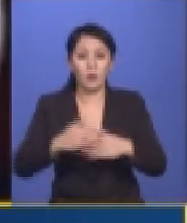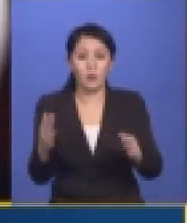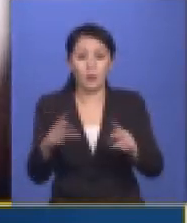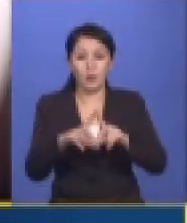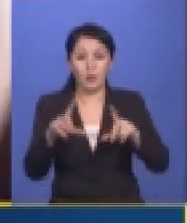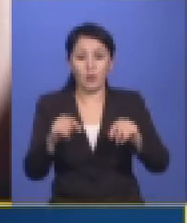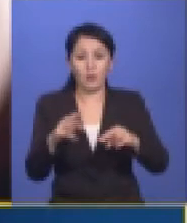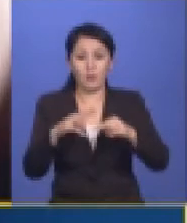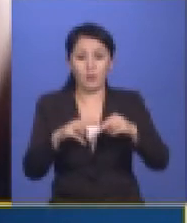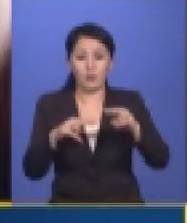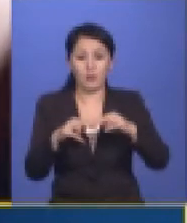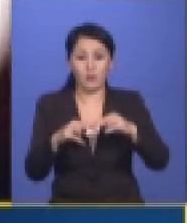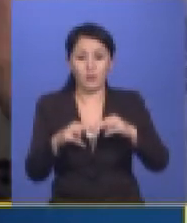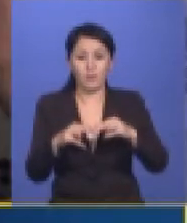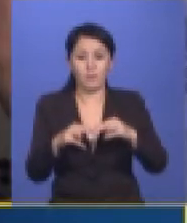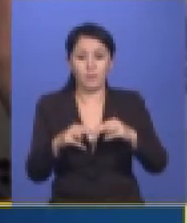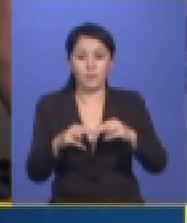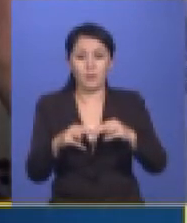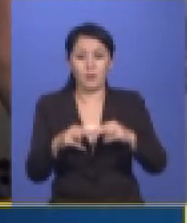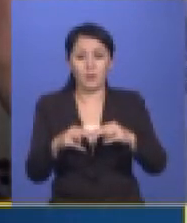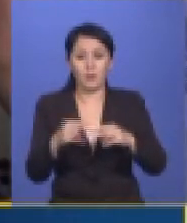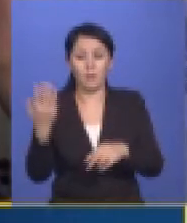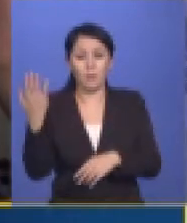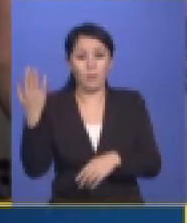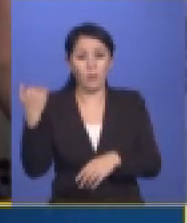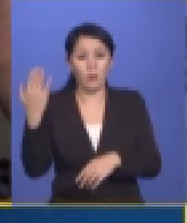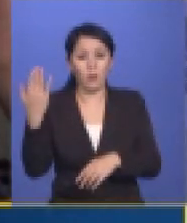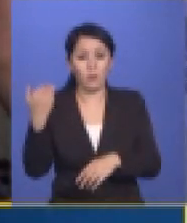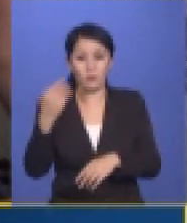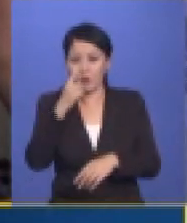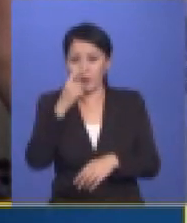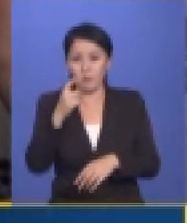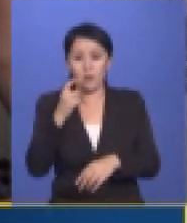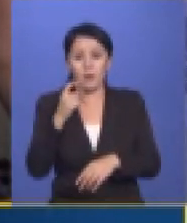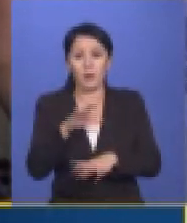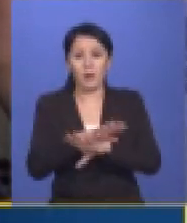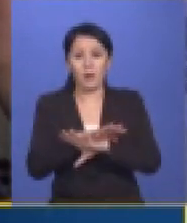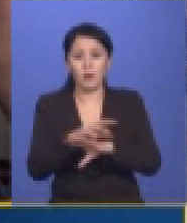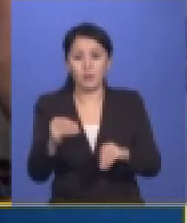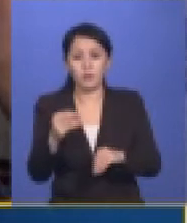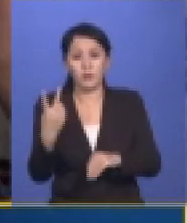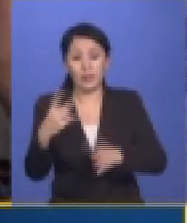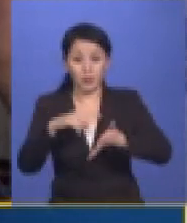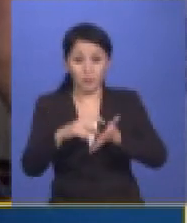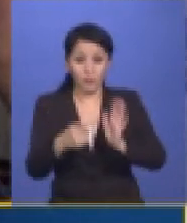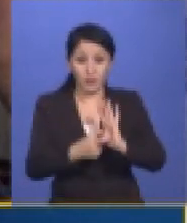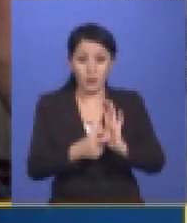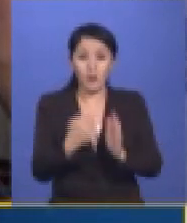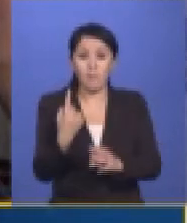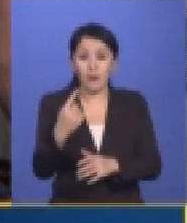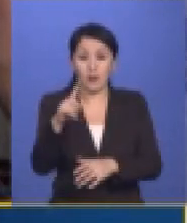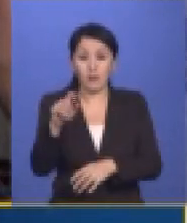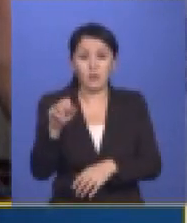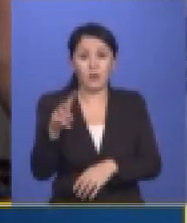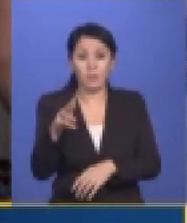бер дедік, үлкен қып салып бер дейді. Бұрынғымыз біздің өзі түсініксіз болды үйіміз. Екі спальни болды, зал.